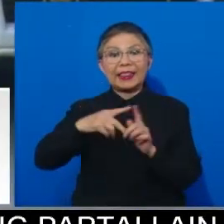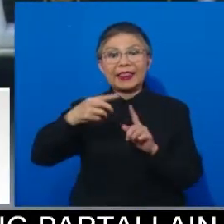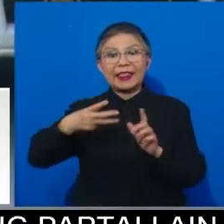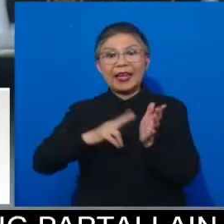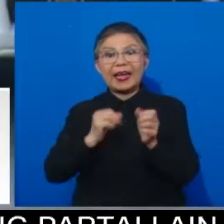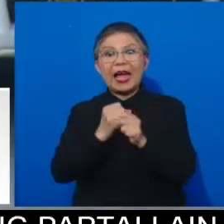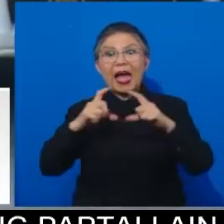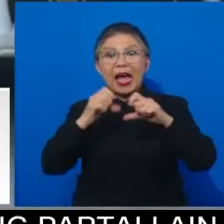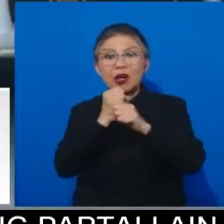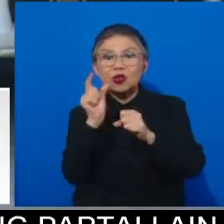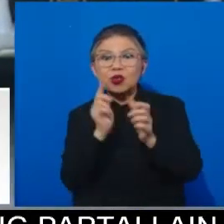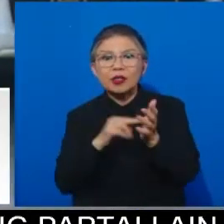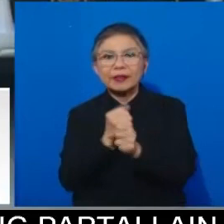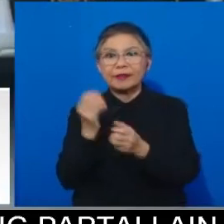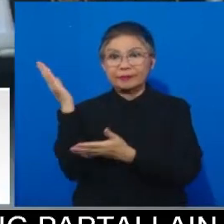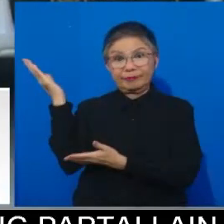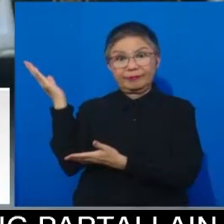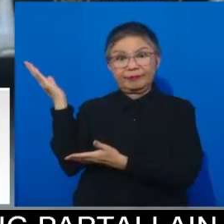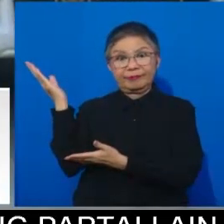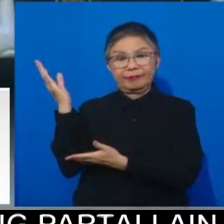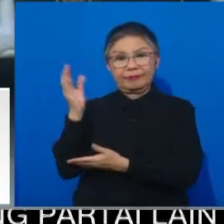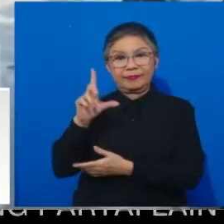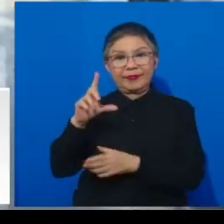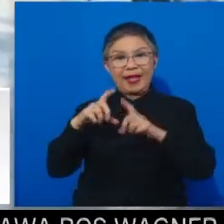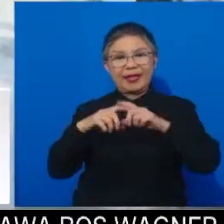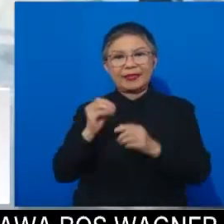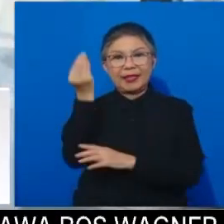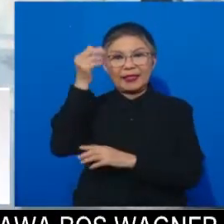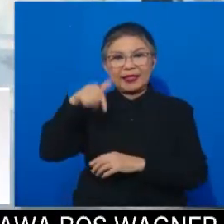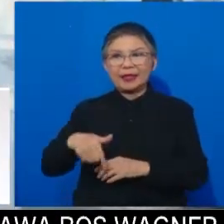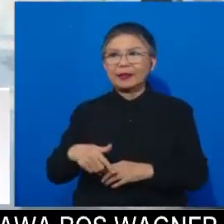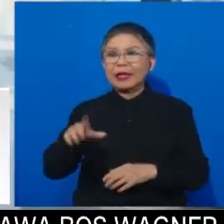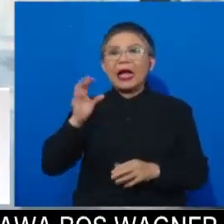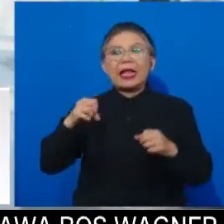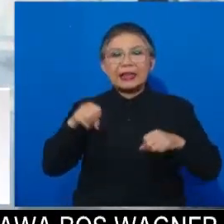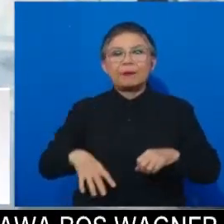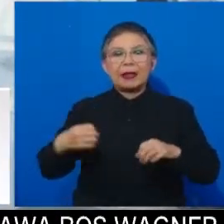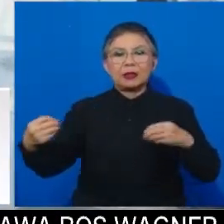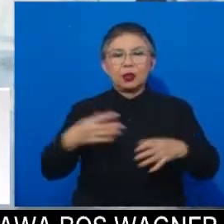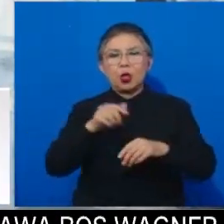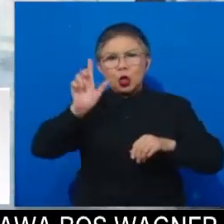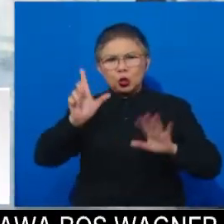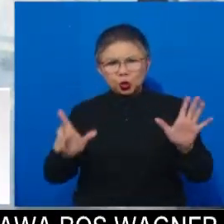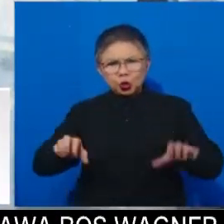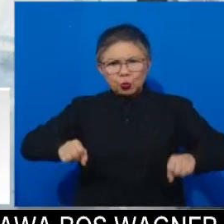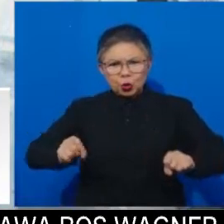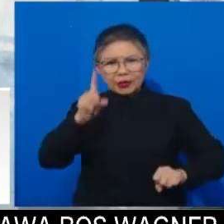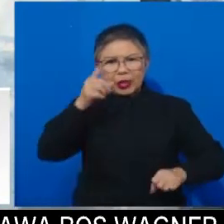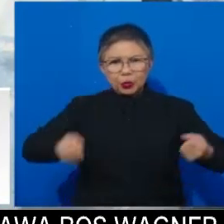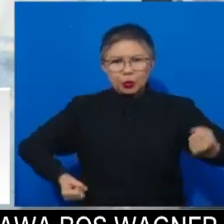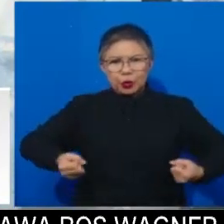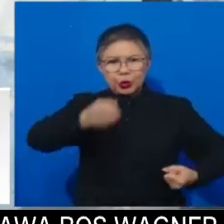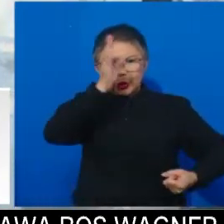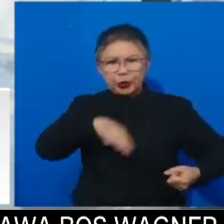Pada Kamis pagi hingga sore hari, Jalan Lenteng Agung Raya Jakarta Selatan, lokasi kecelakaan antara 7 motor dan 1 truk